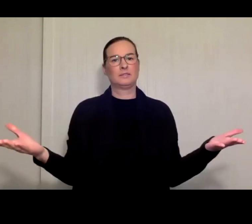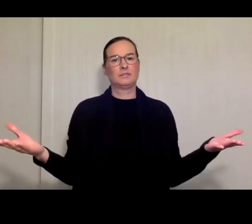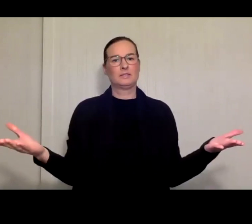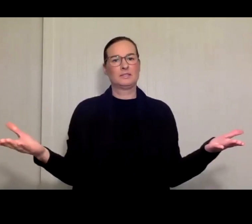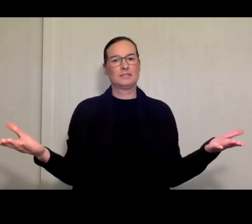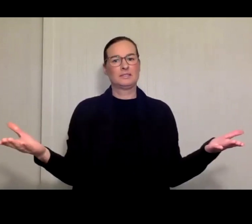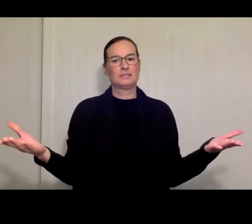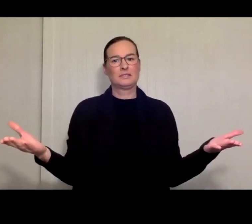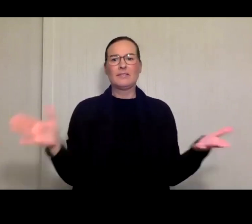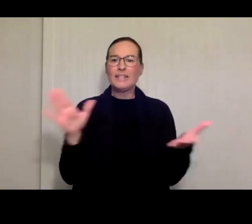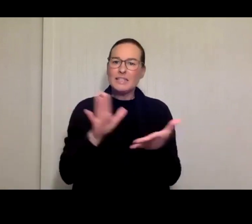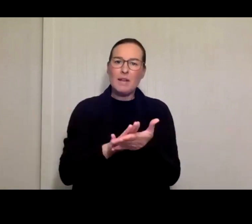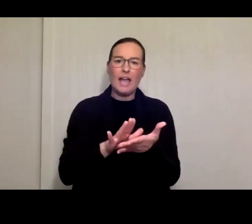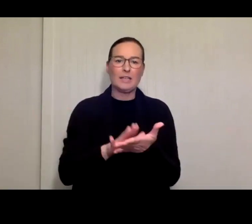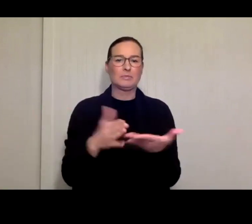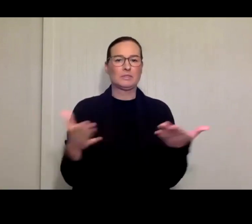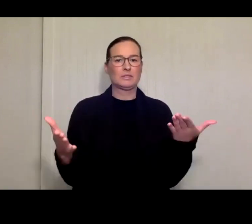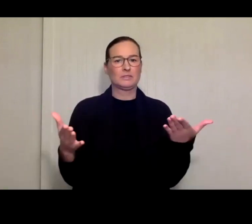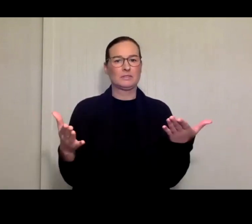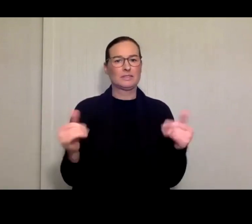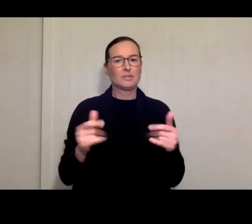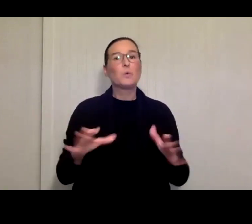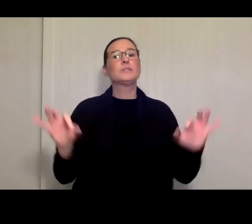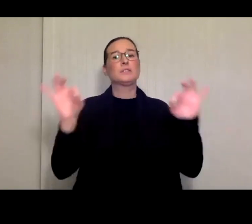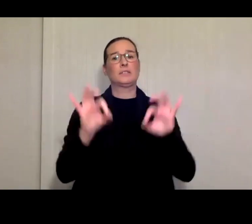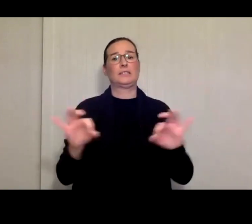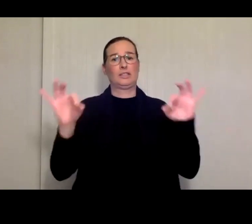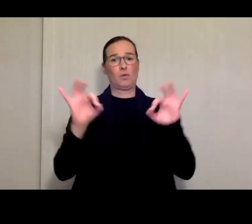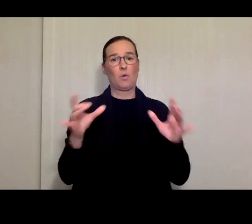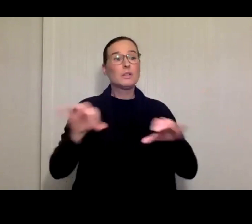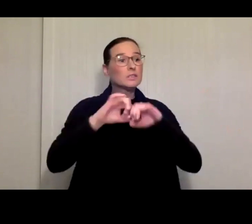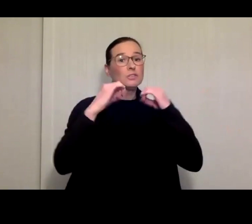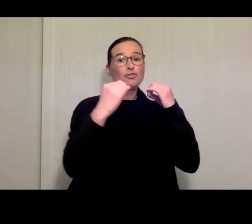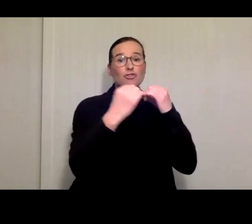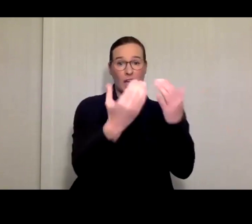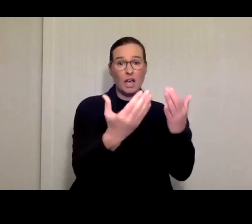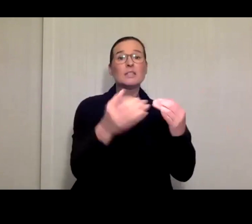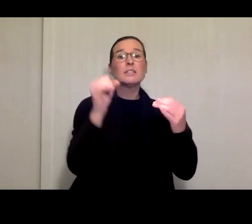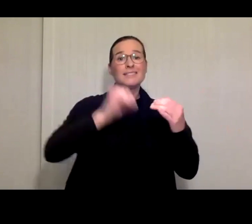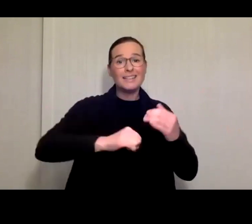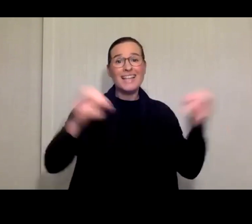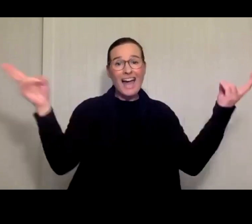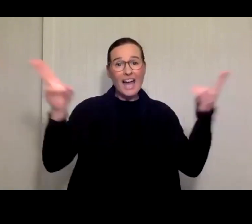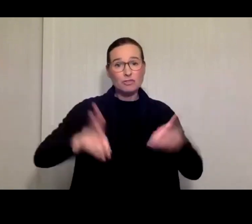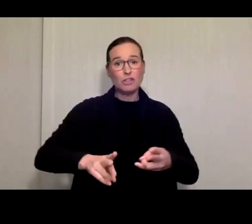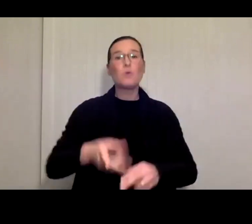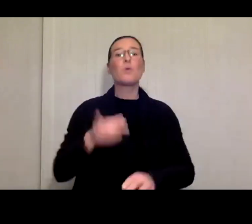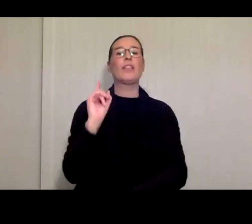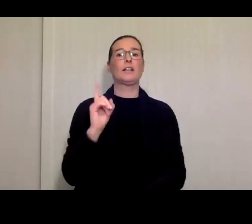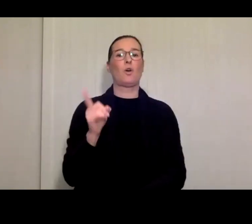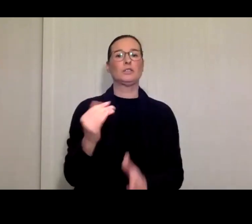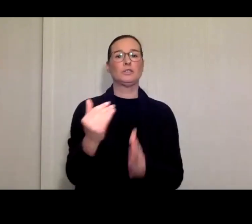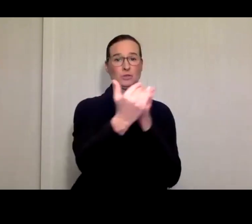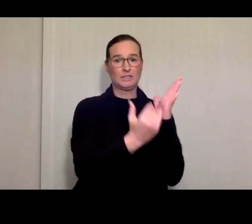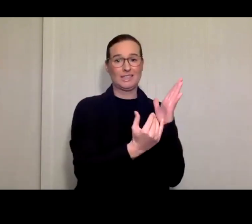nach wie vor ja das größere Risiko. Der Staat hat die Möglichkeiten, Einschränkungen zu verordnen. Wir sind